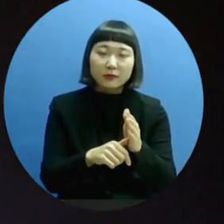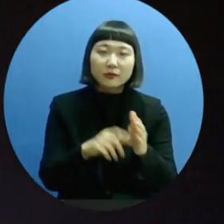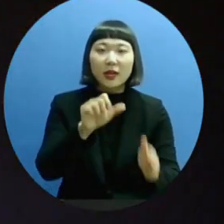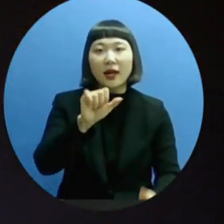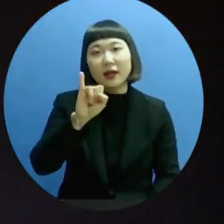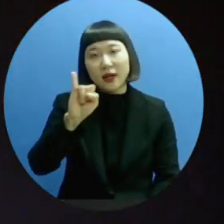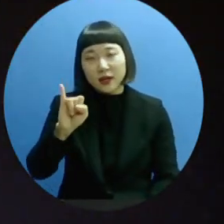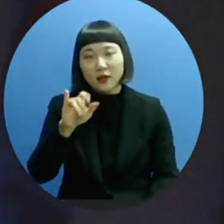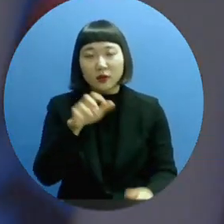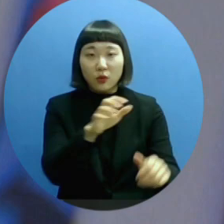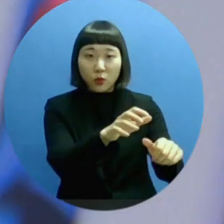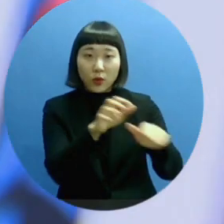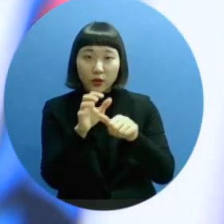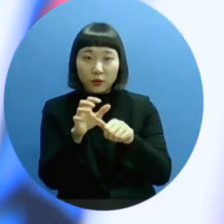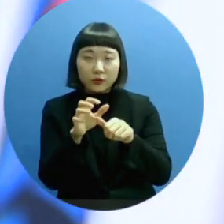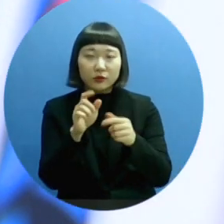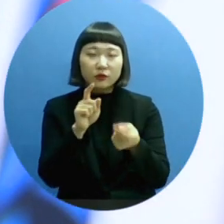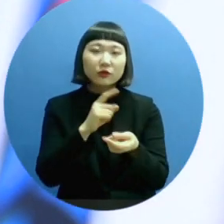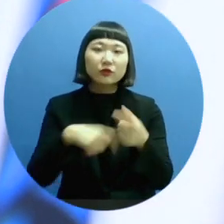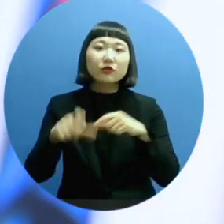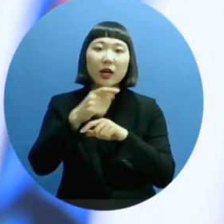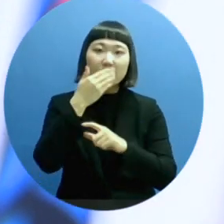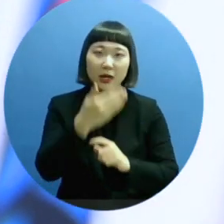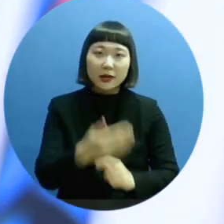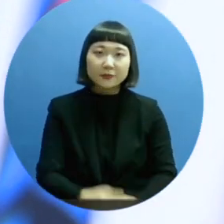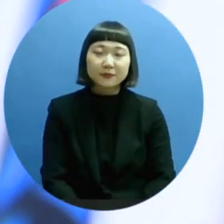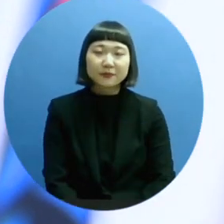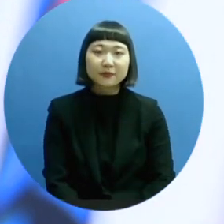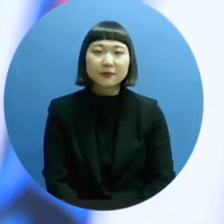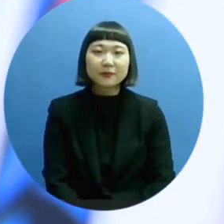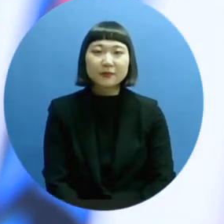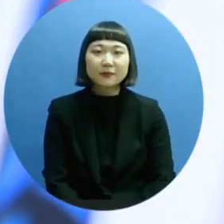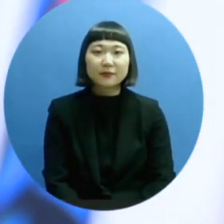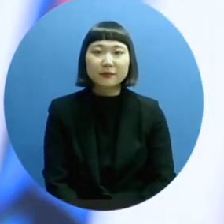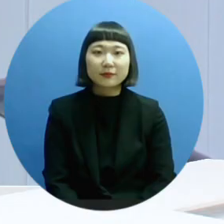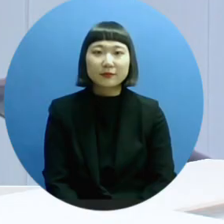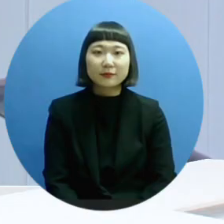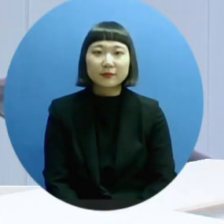추가로 열릴 예정입니다. BTV 뉴스 김지영입니다.